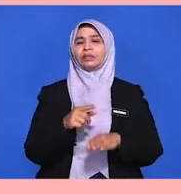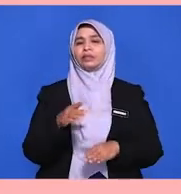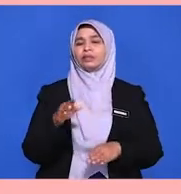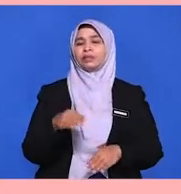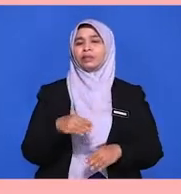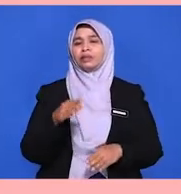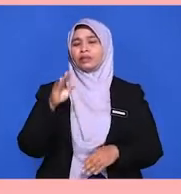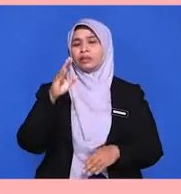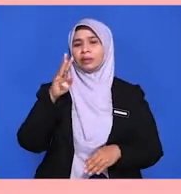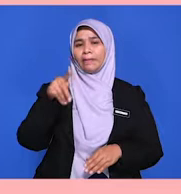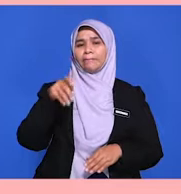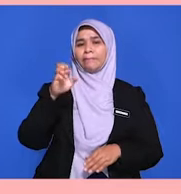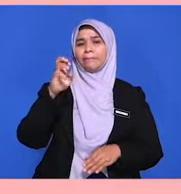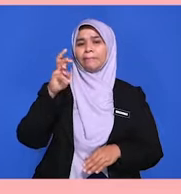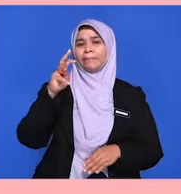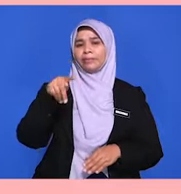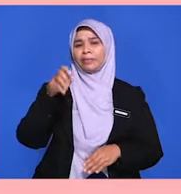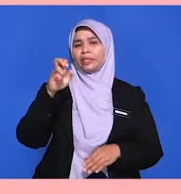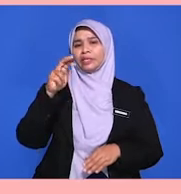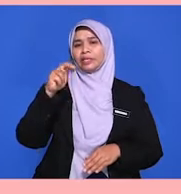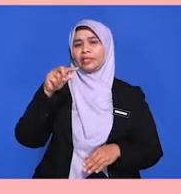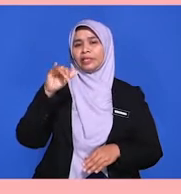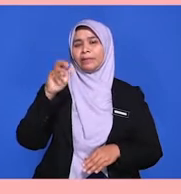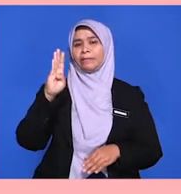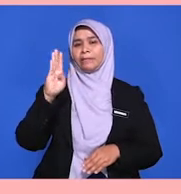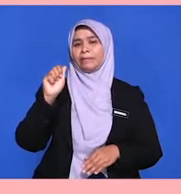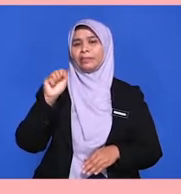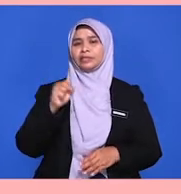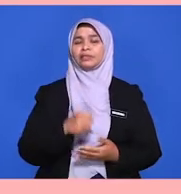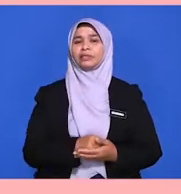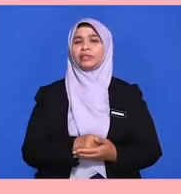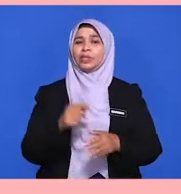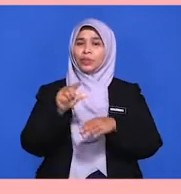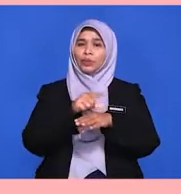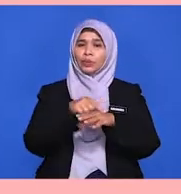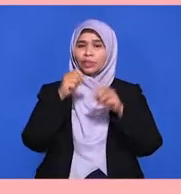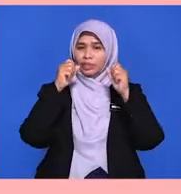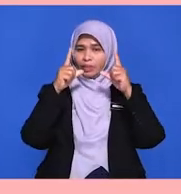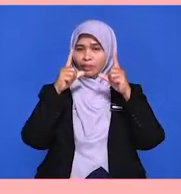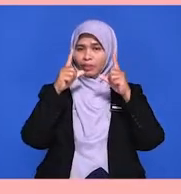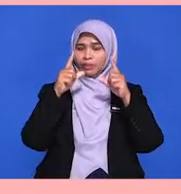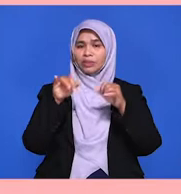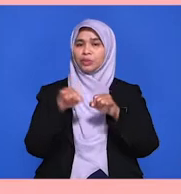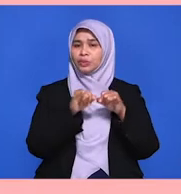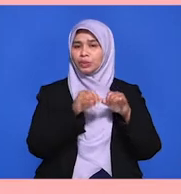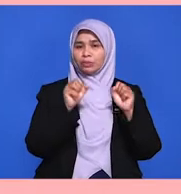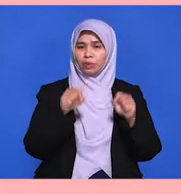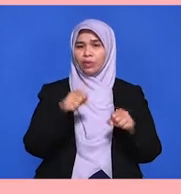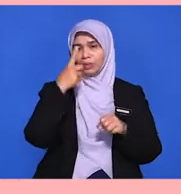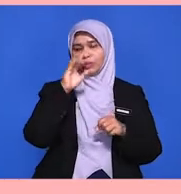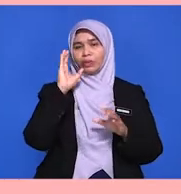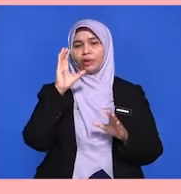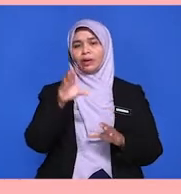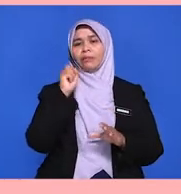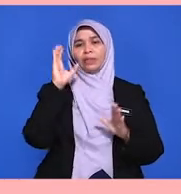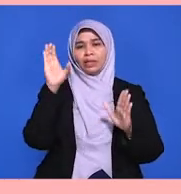mesin pengimbas. Penggunaan kamera juga perlu untuk mengambil foto produk